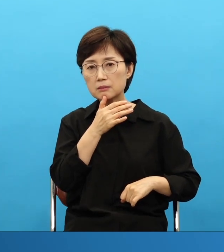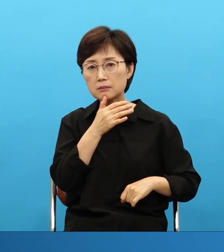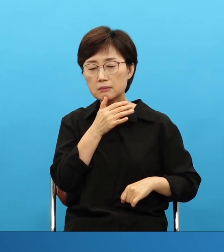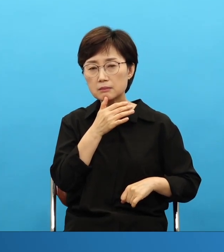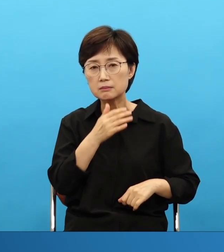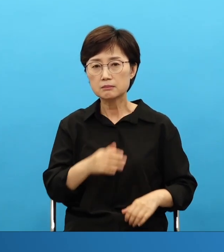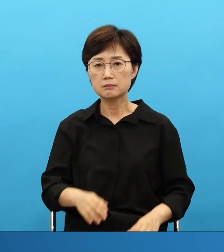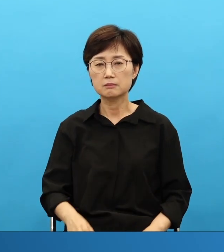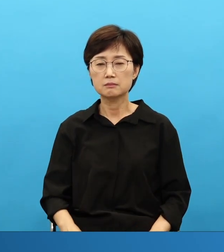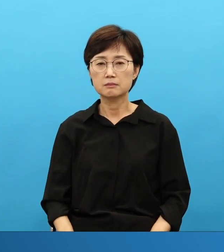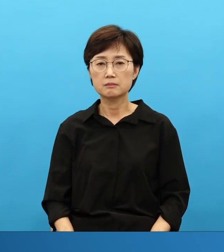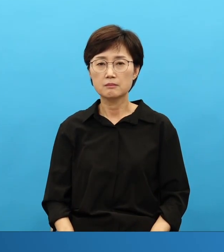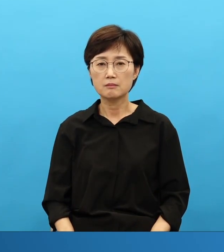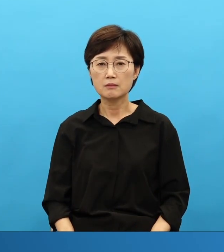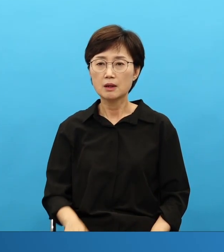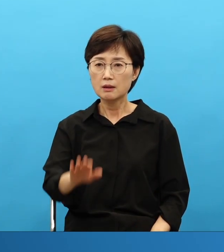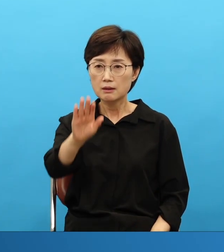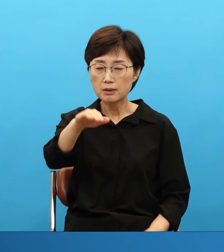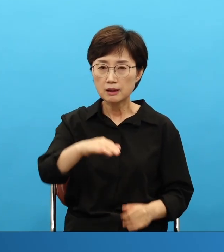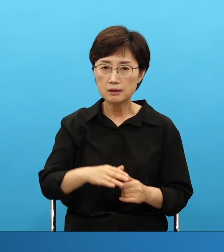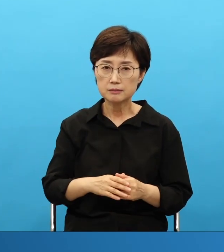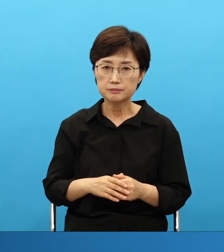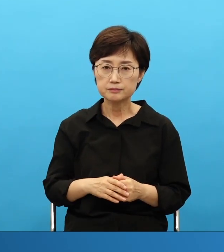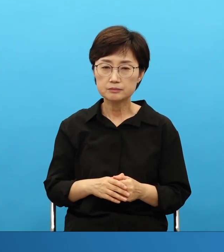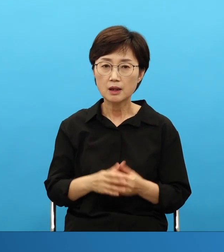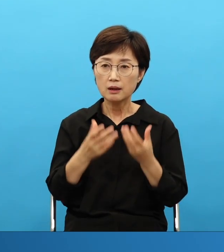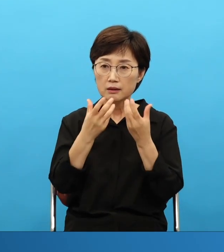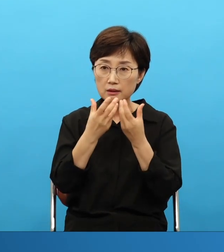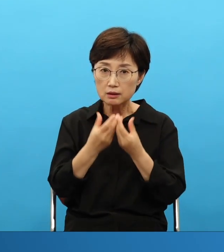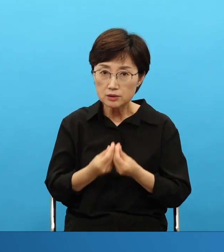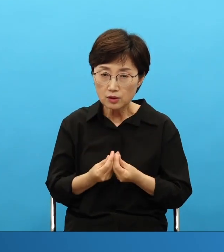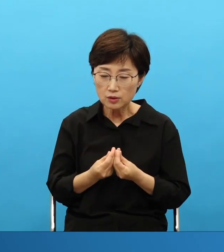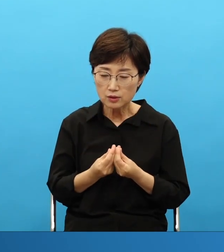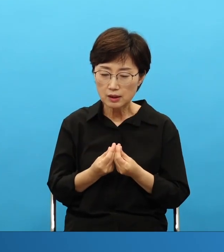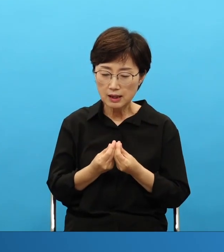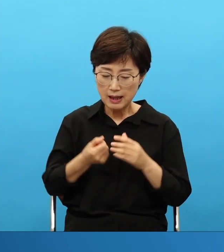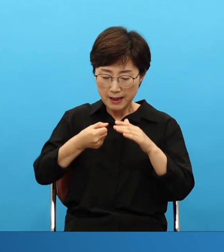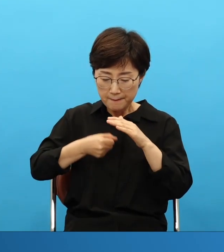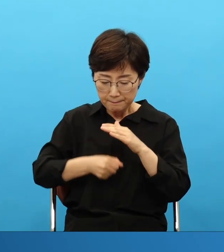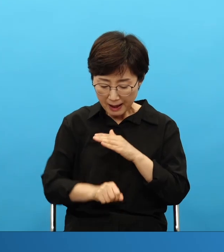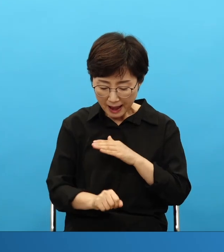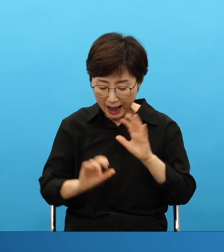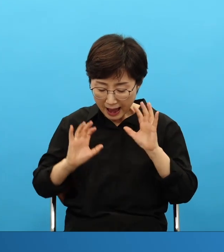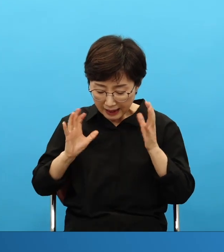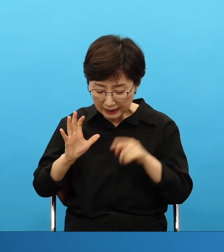아이가 젖을 먹어야 되는데 어머니가 없으면 아무거나